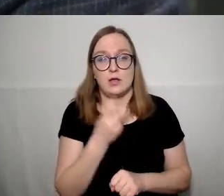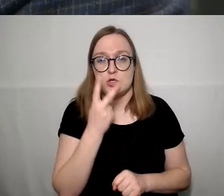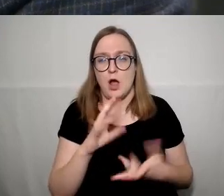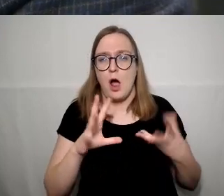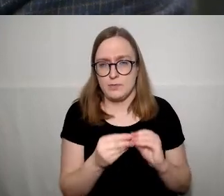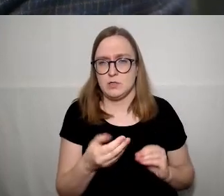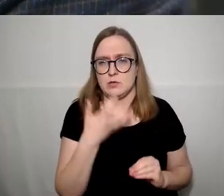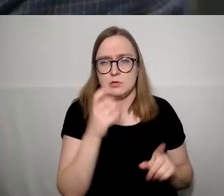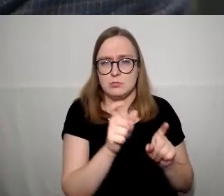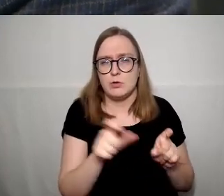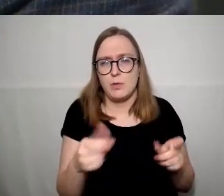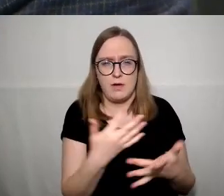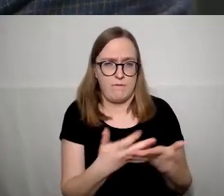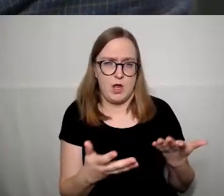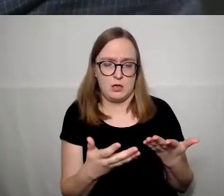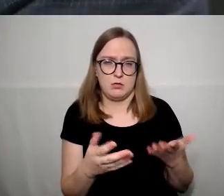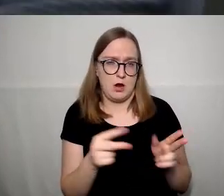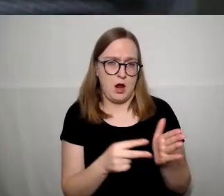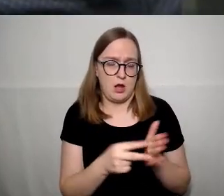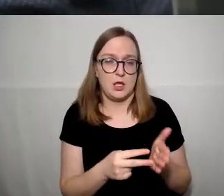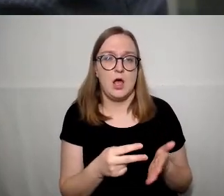Ir Elektrėnuose veikia vienas